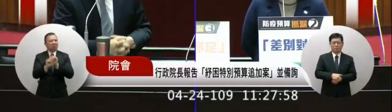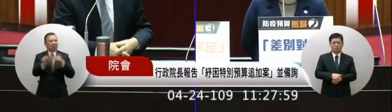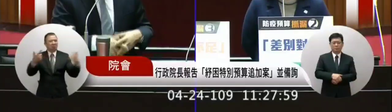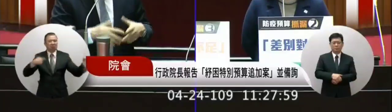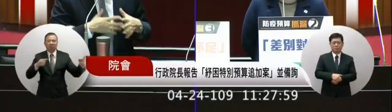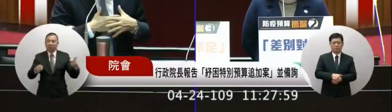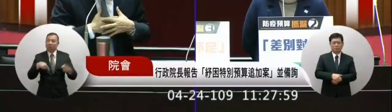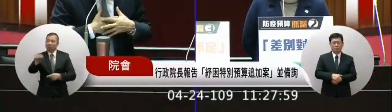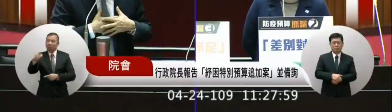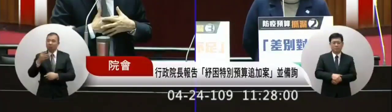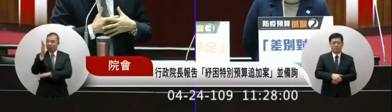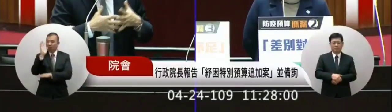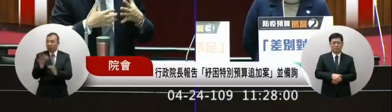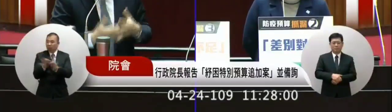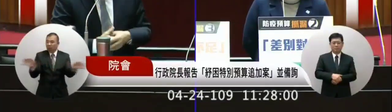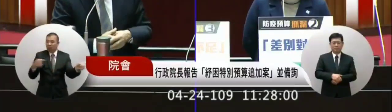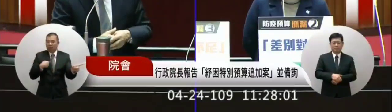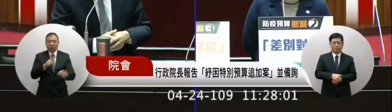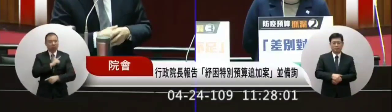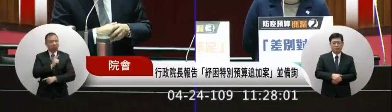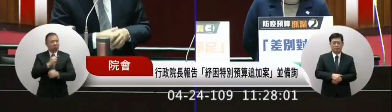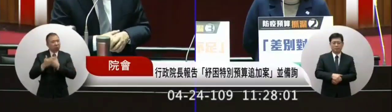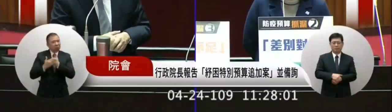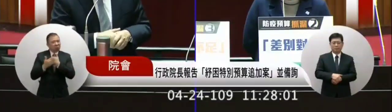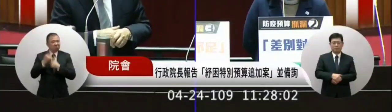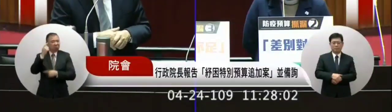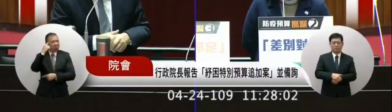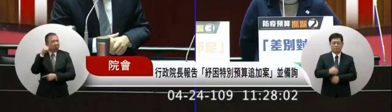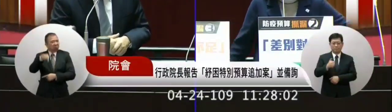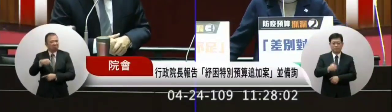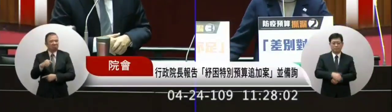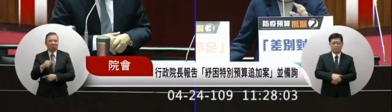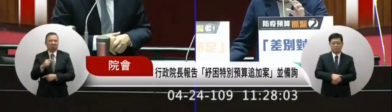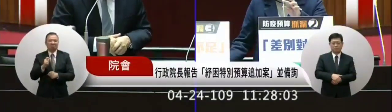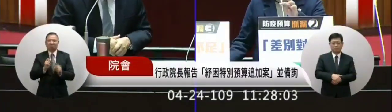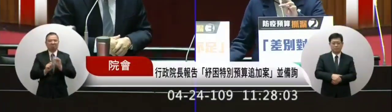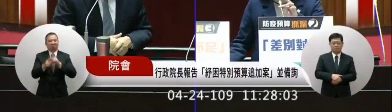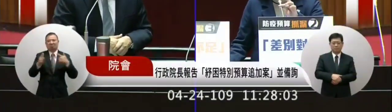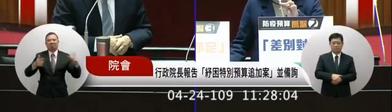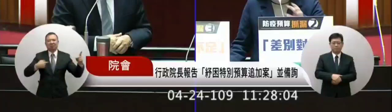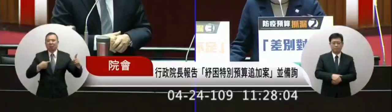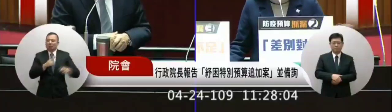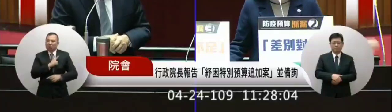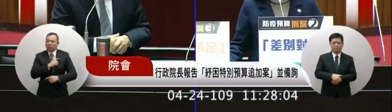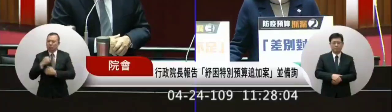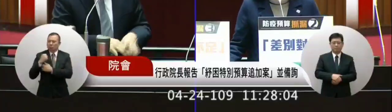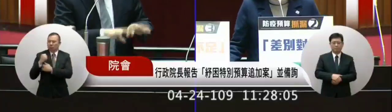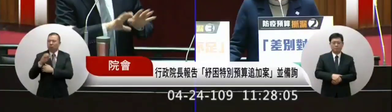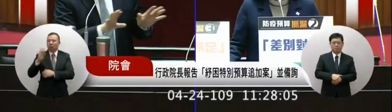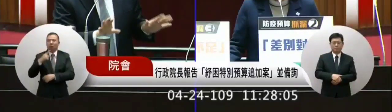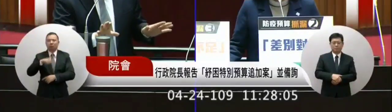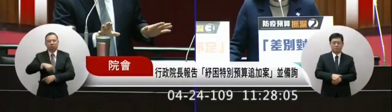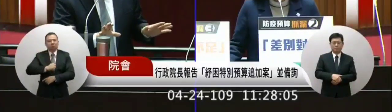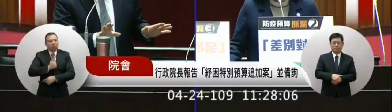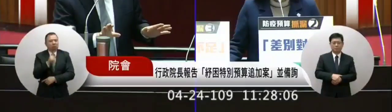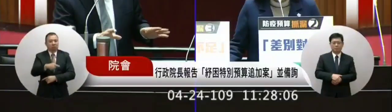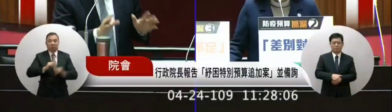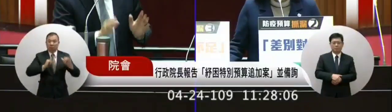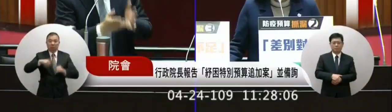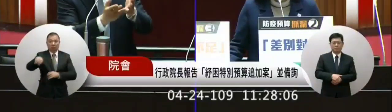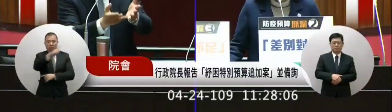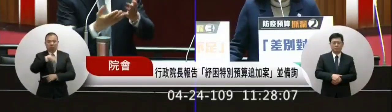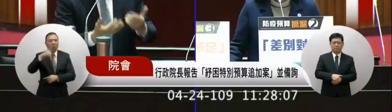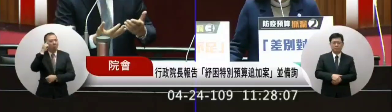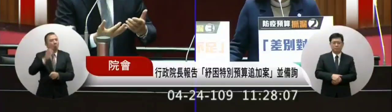行行业业，我们要更用心、更积极。不过，我们虽然尽力，但很难说100%满